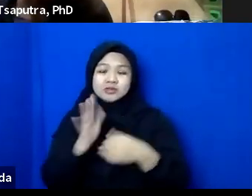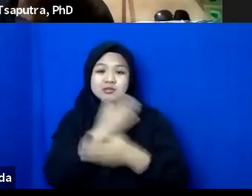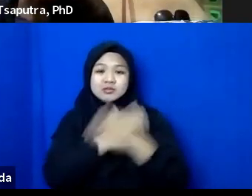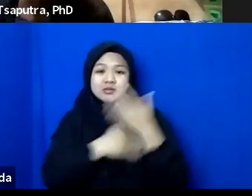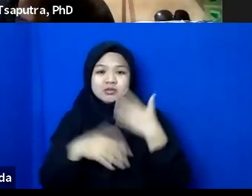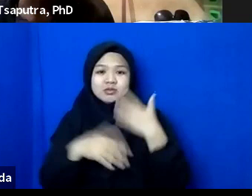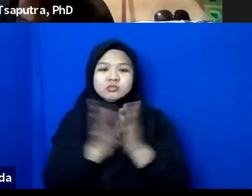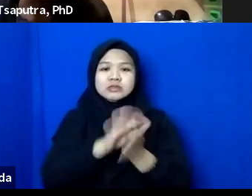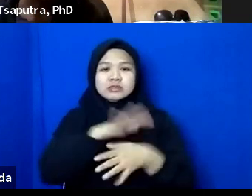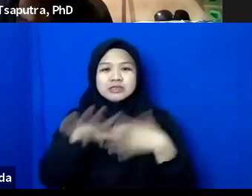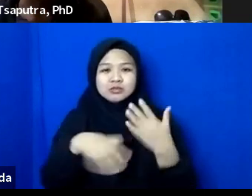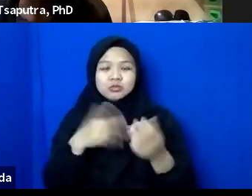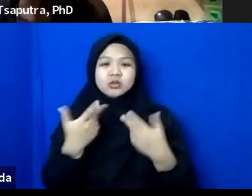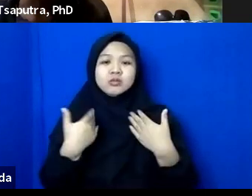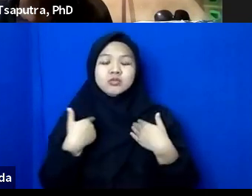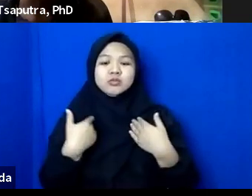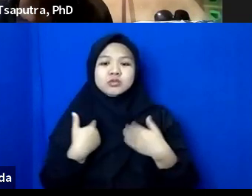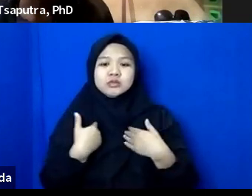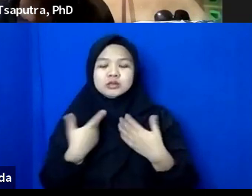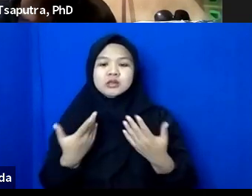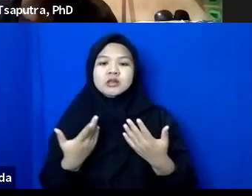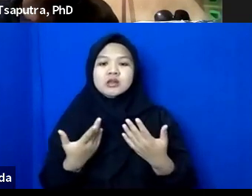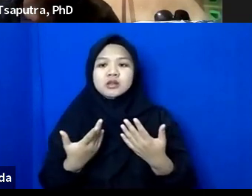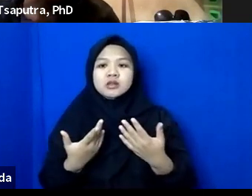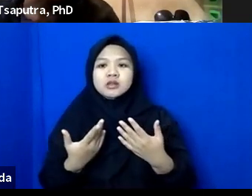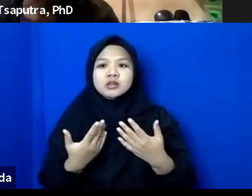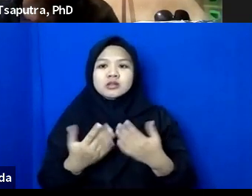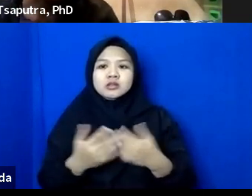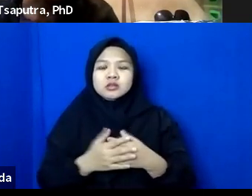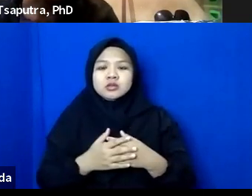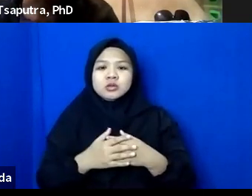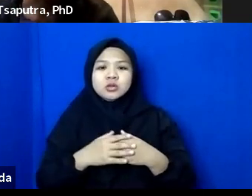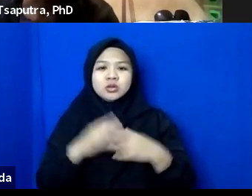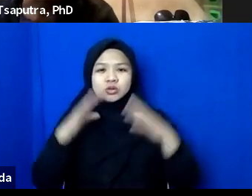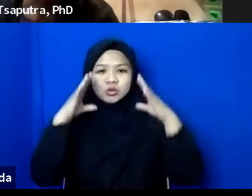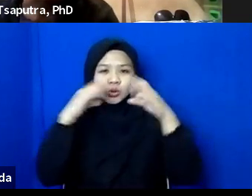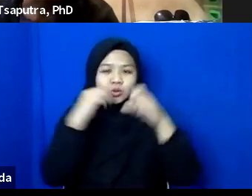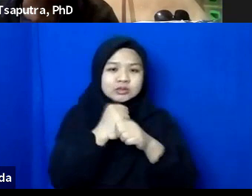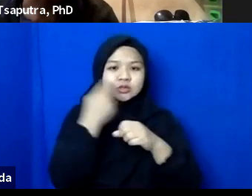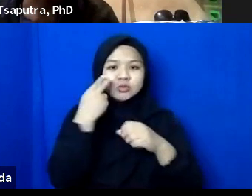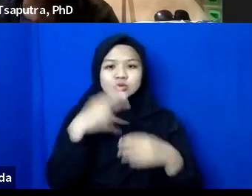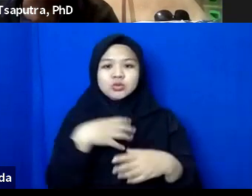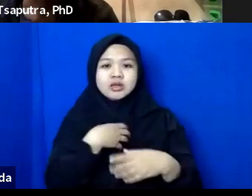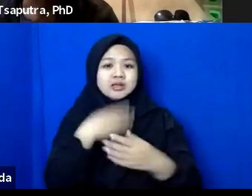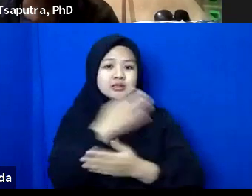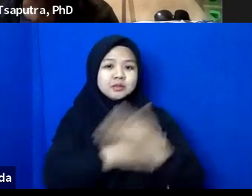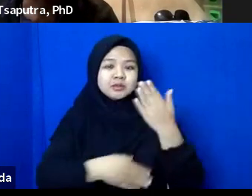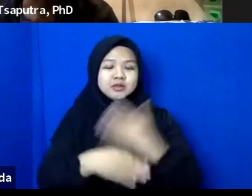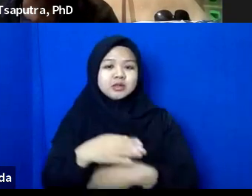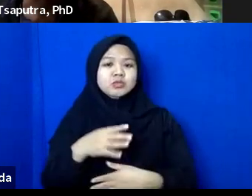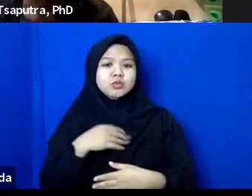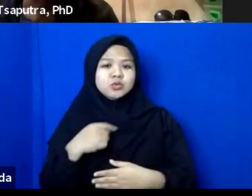dicampur kan yang memiliki apa namanya yang memiliki eh konsen terhadap hak-hak disabilitas